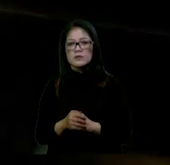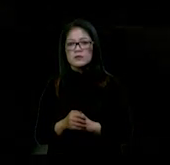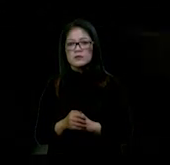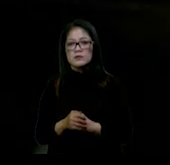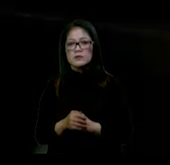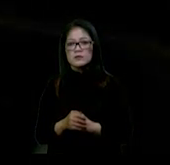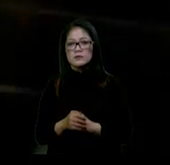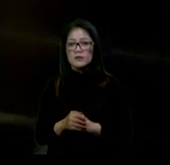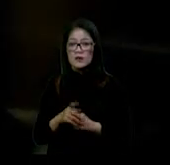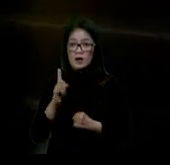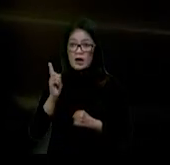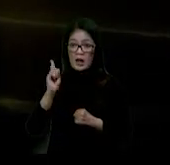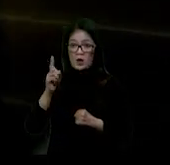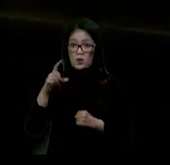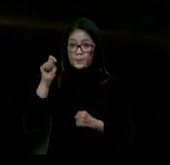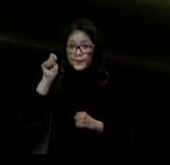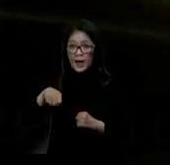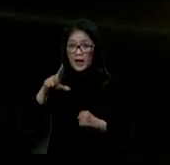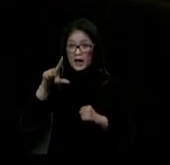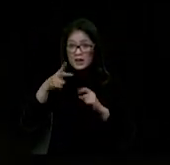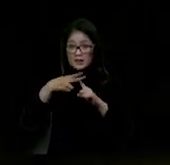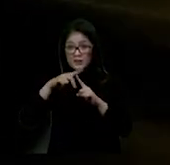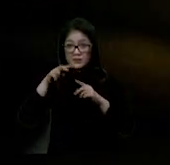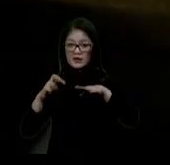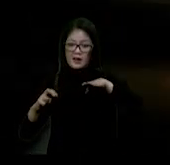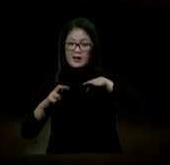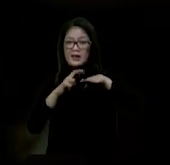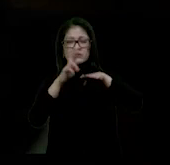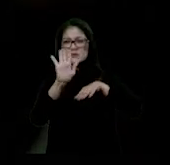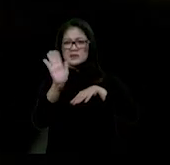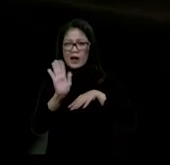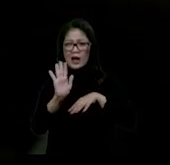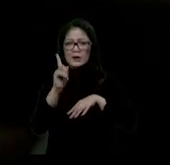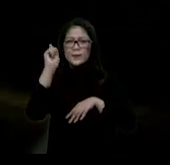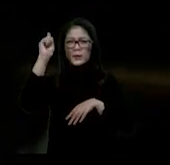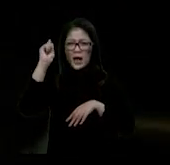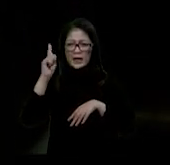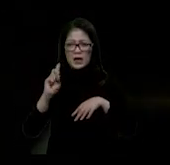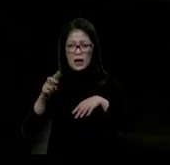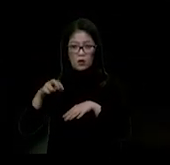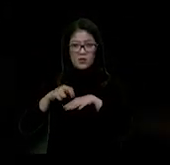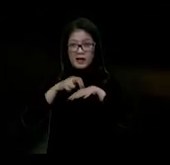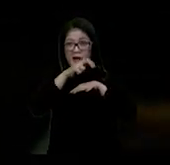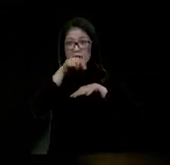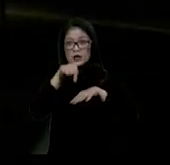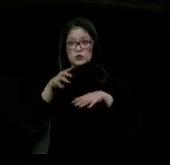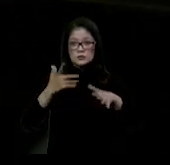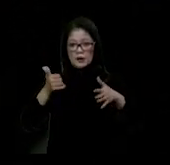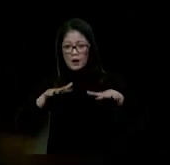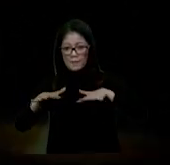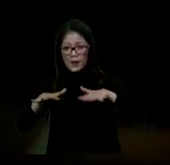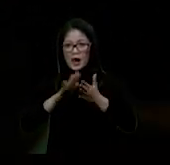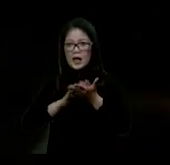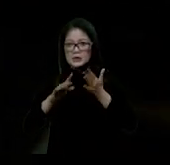Dan bisa jangan gunakan lift jika terjadi gempa. Jika Anda tengah berada dalam lift namun tiba-tiba terasa guncangan, maka segera pencet semua tombol yang ada dan segera